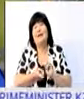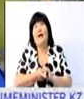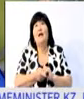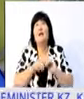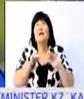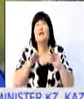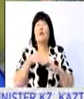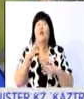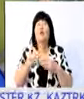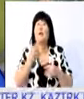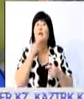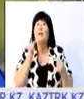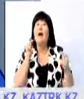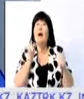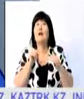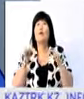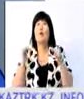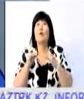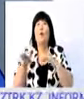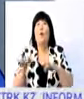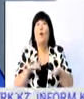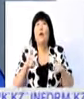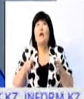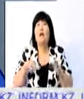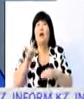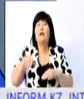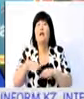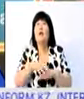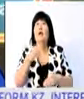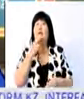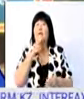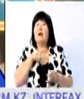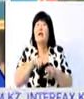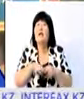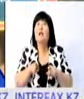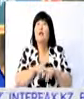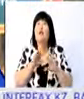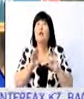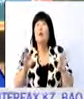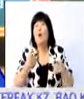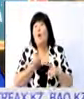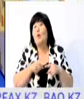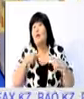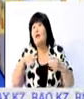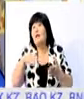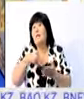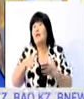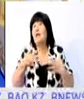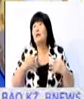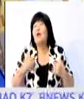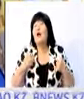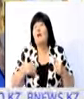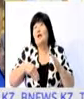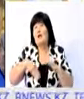Шара дүниежүзілік темекіге қарсы күрес күніне орай өткізілді. Қала тұрғындарына темекінің зияндылығы түсіндірілді. Одан бас тартса денсаулықты